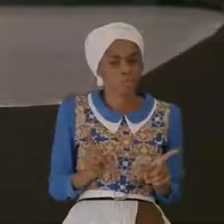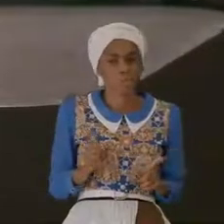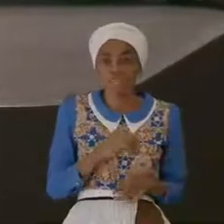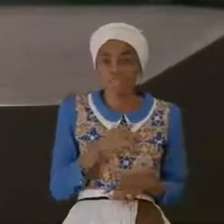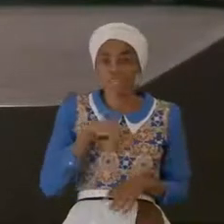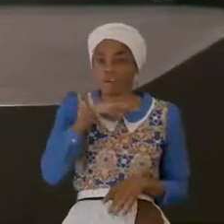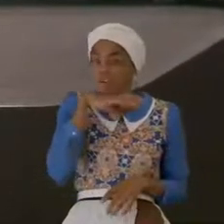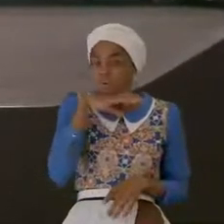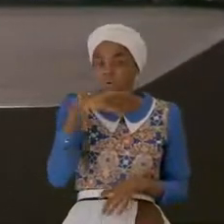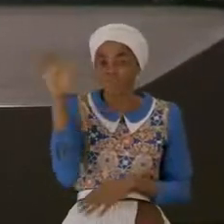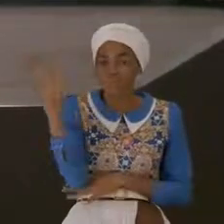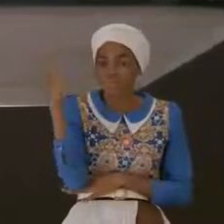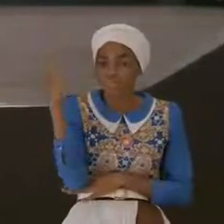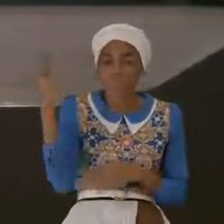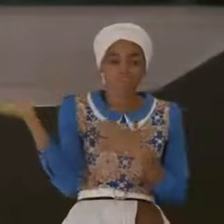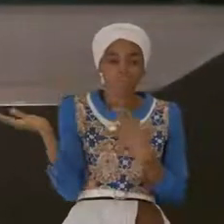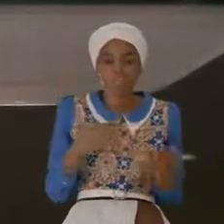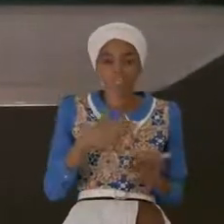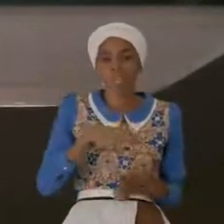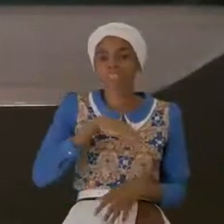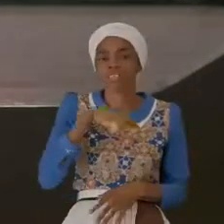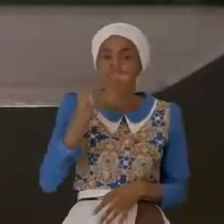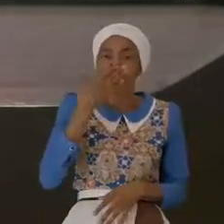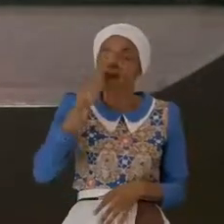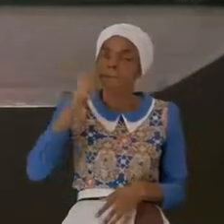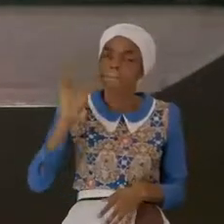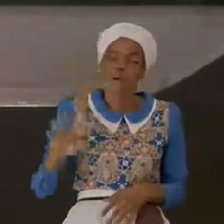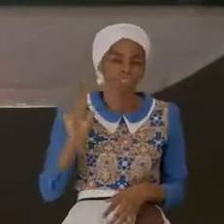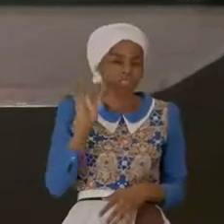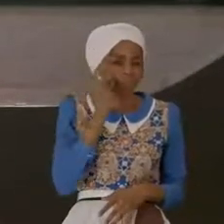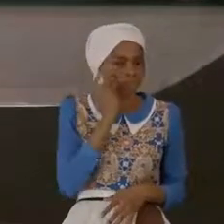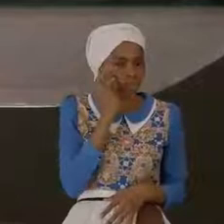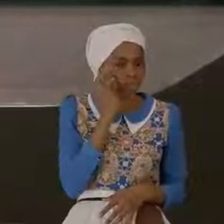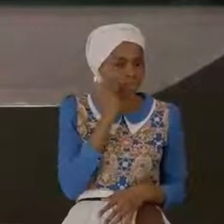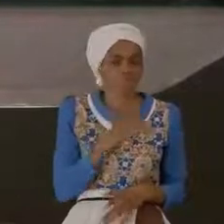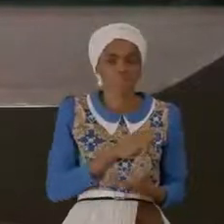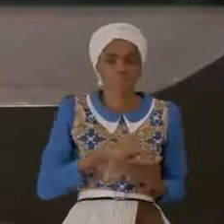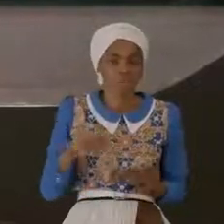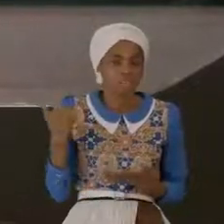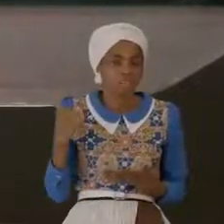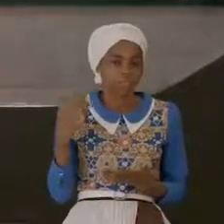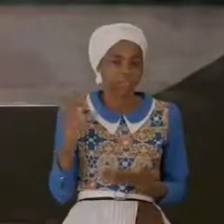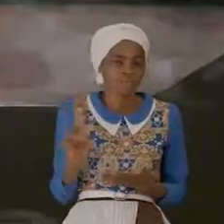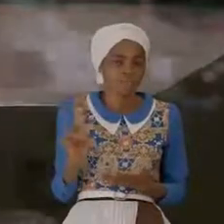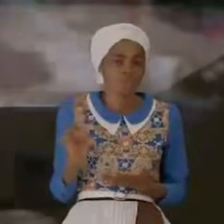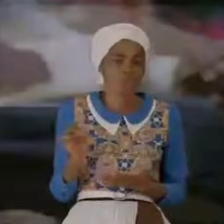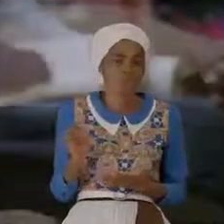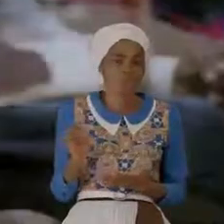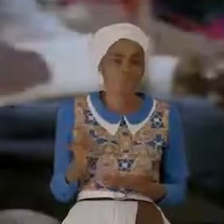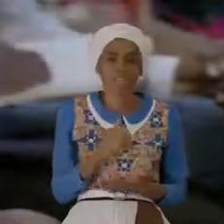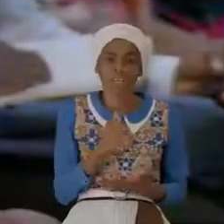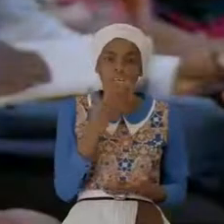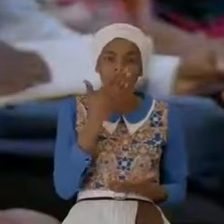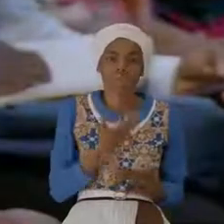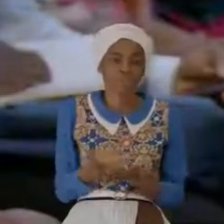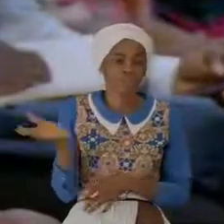le mauvais arbre porte de mauvais fruits. Le verset 18.